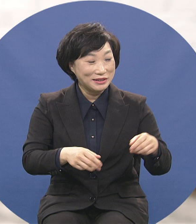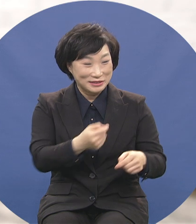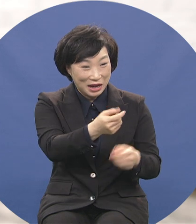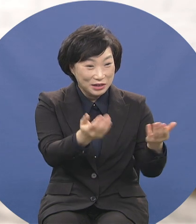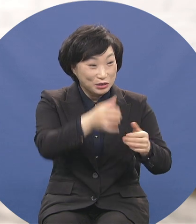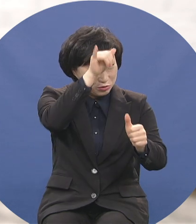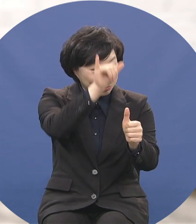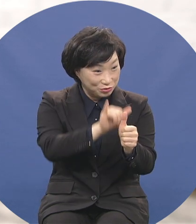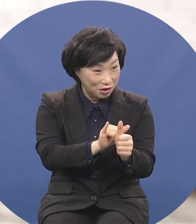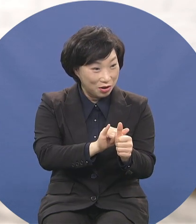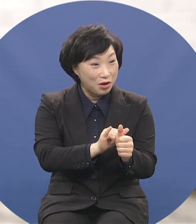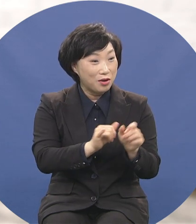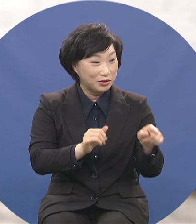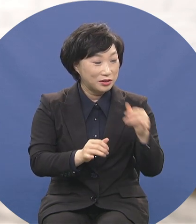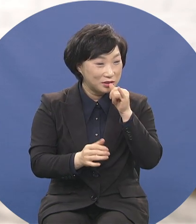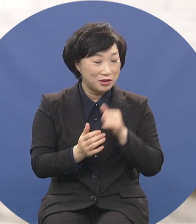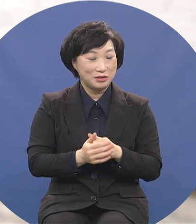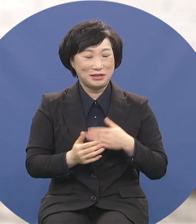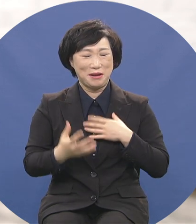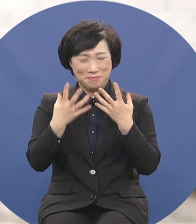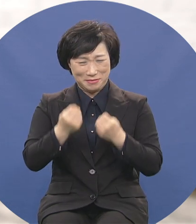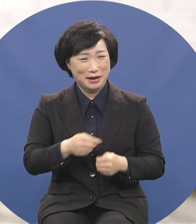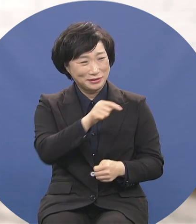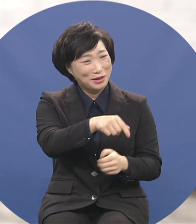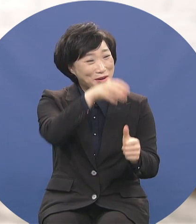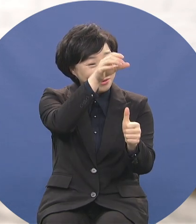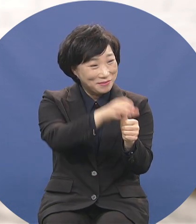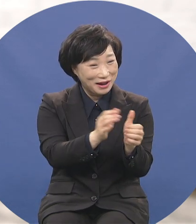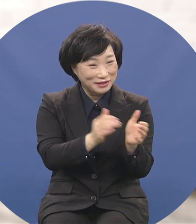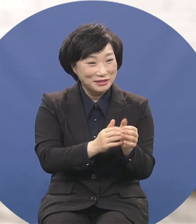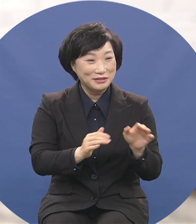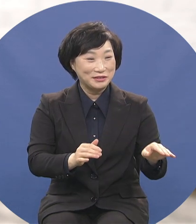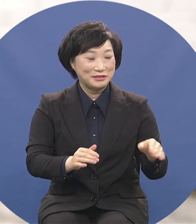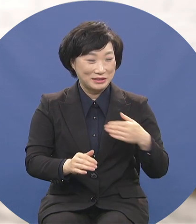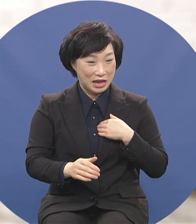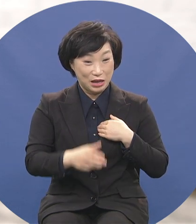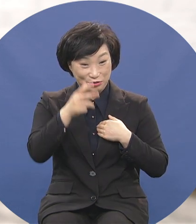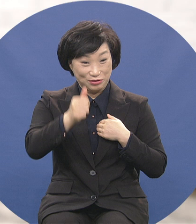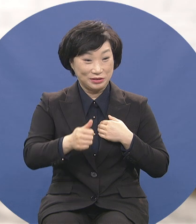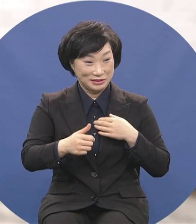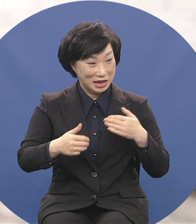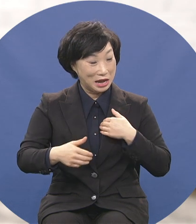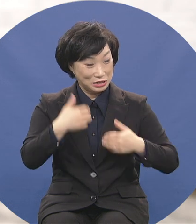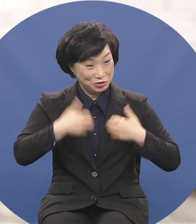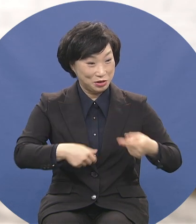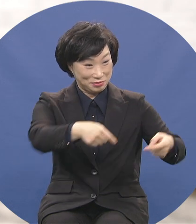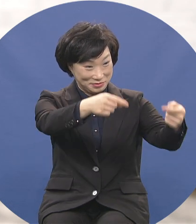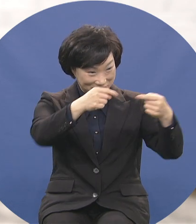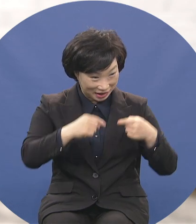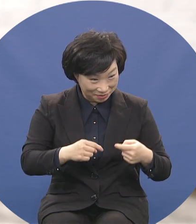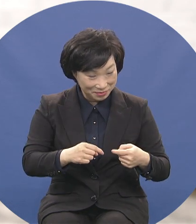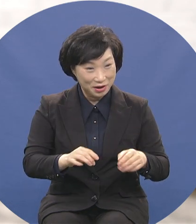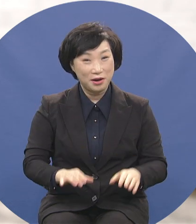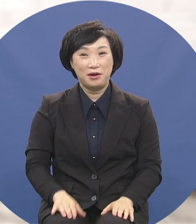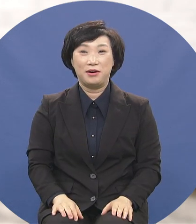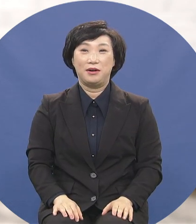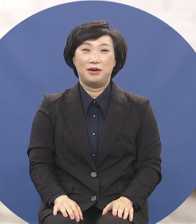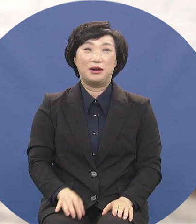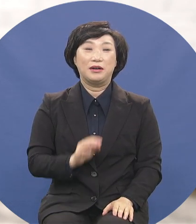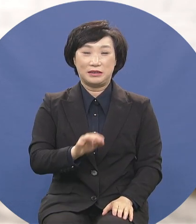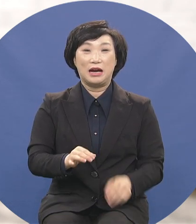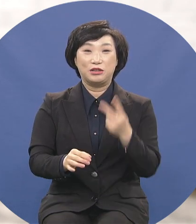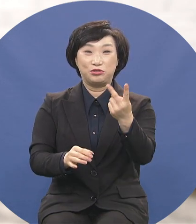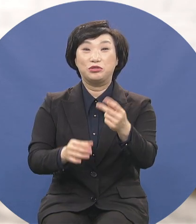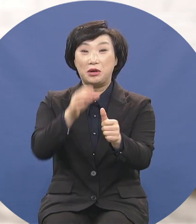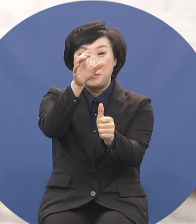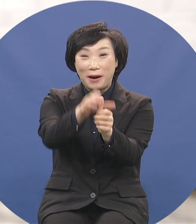일에 충성하였음에 내가 많은 것으로 내게 맡기리니 내 주인의 즐거움에 참여할지어다 하고